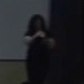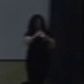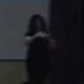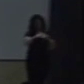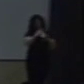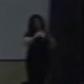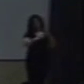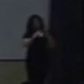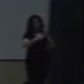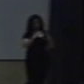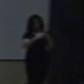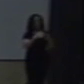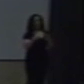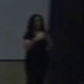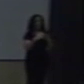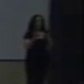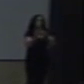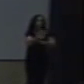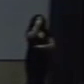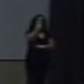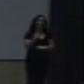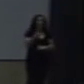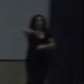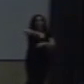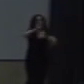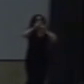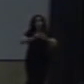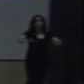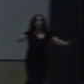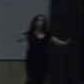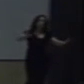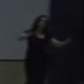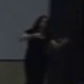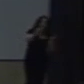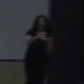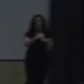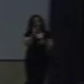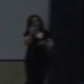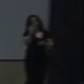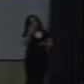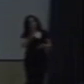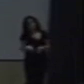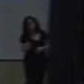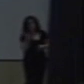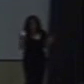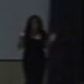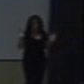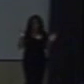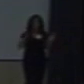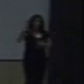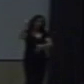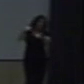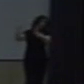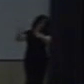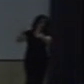mitjans personals o els twitters o tal, som els mitjans de comunicació en general. Jo quan es feia tanta apologia,